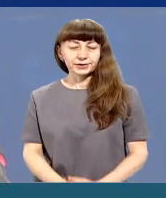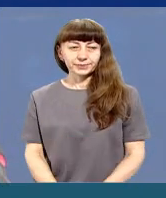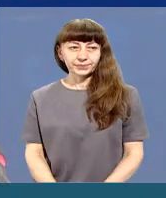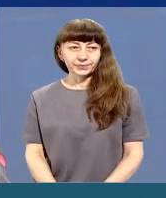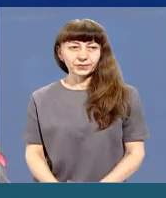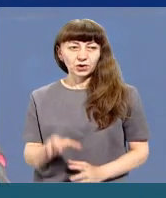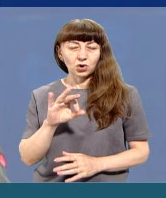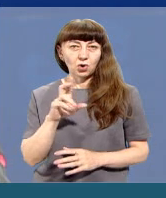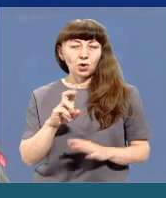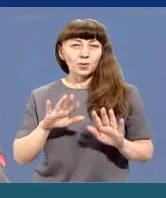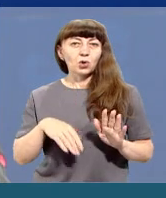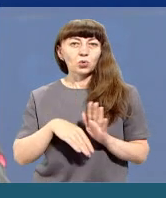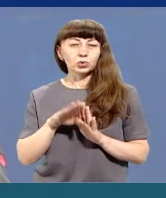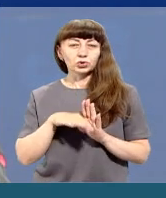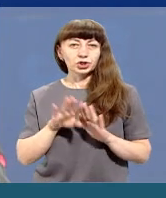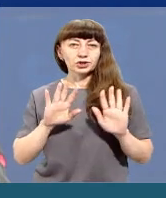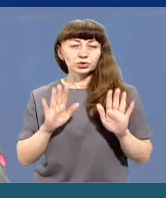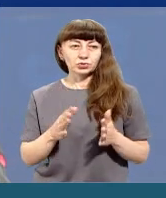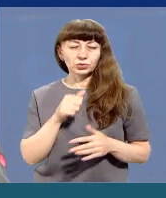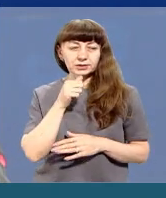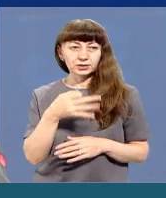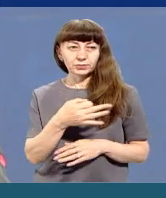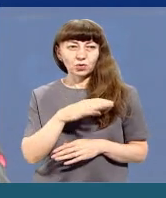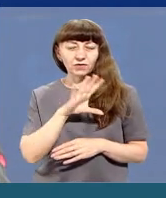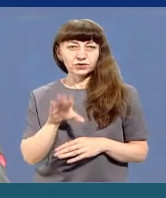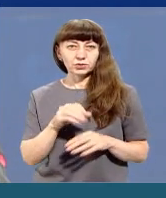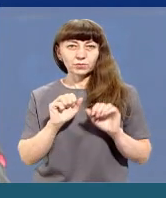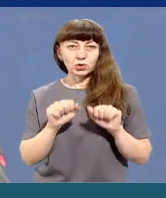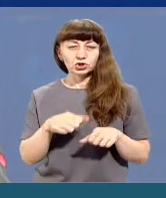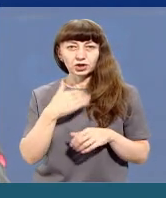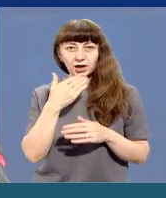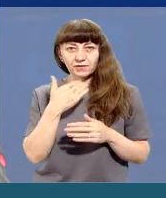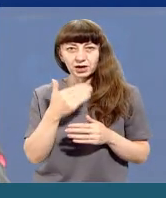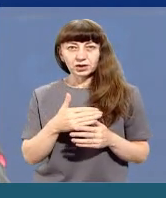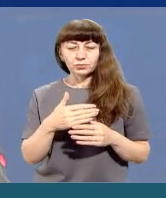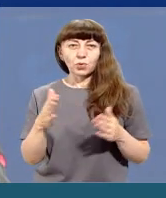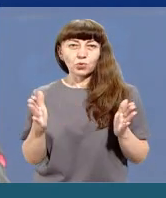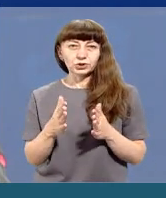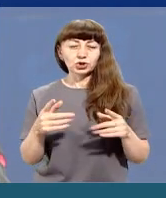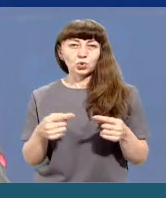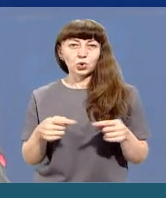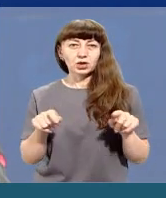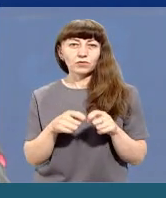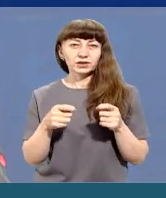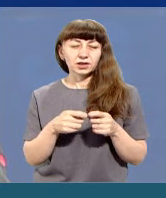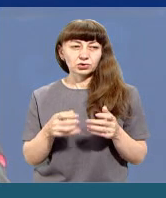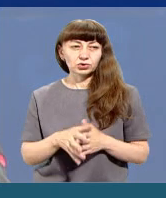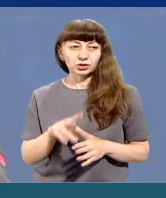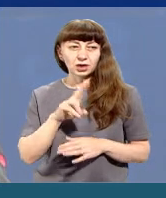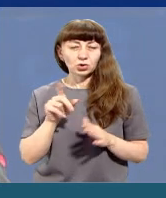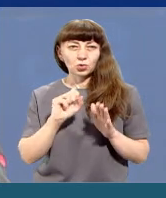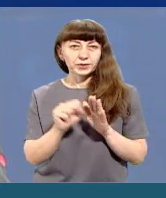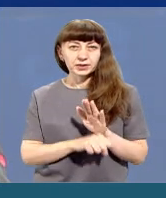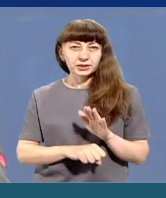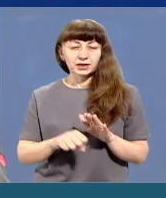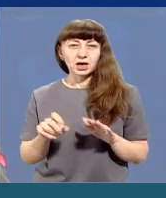Об улучшении криминогенной обстановки в области в целом можно судить по снижению таких уголовных правонарушений, как